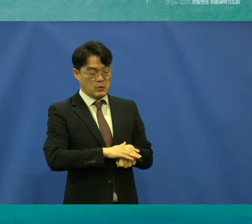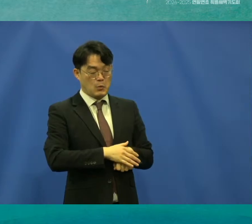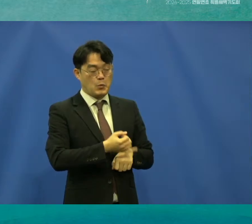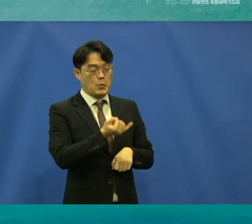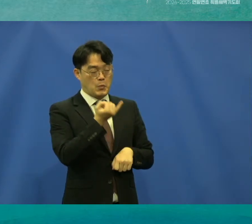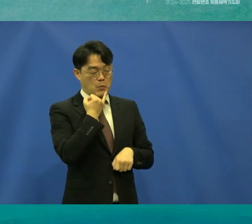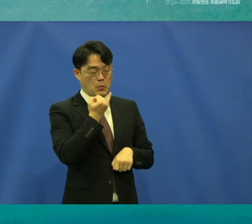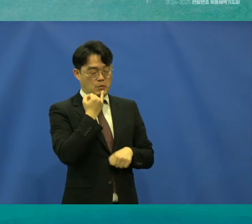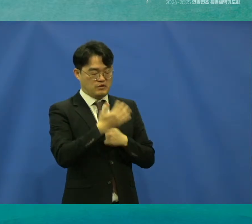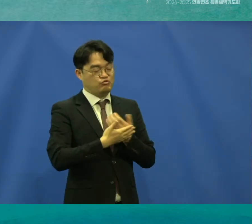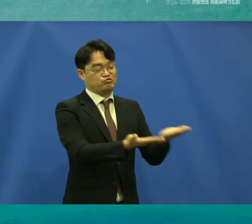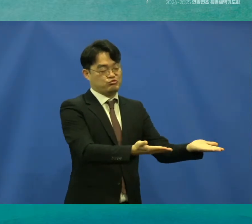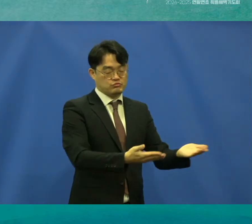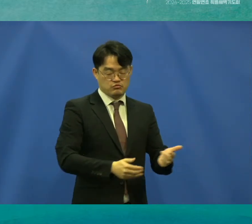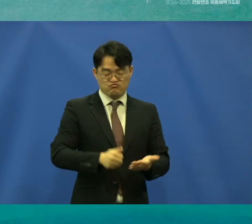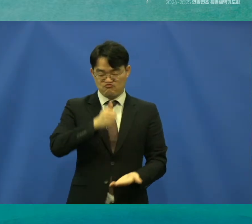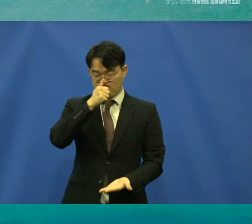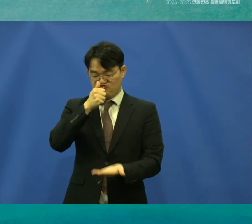죄인들에게 은혜를 베푸십니다.